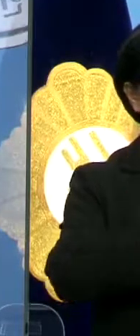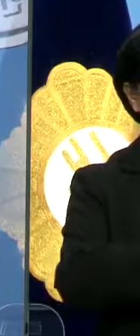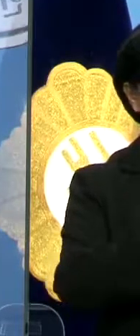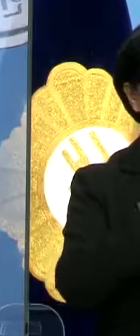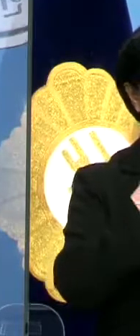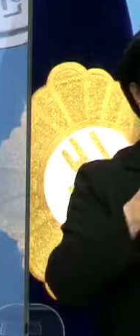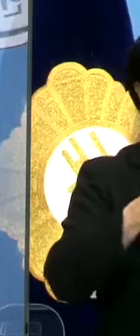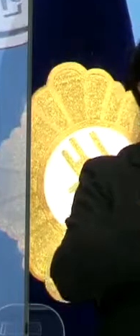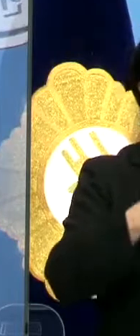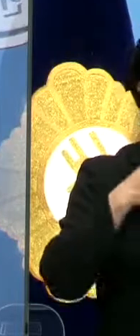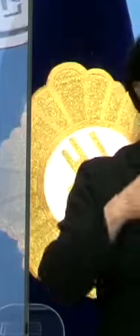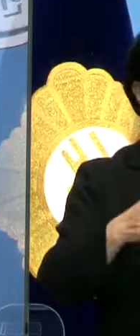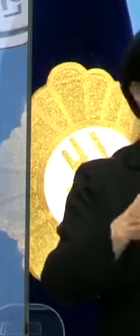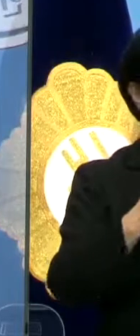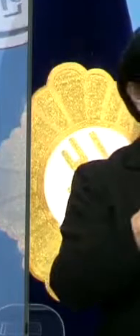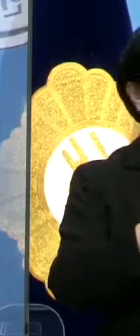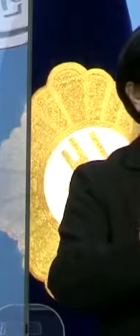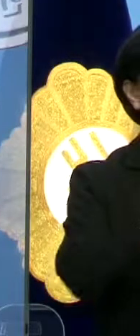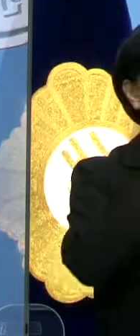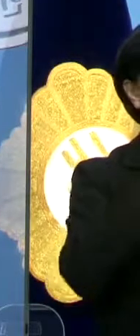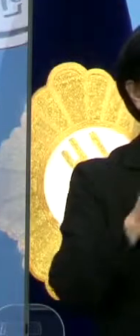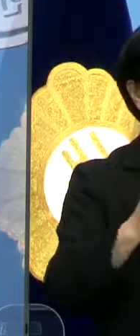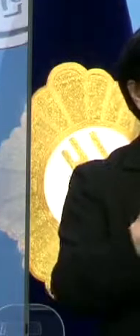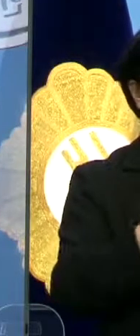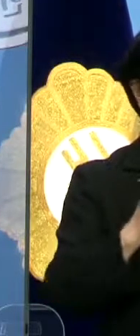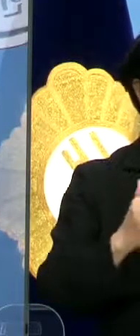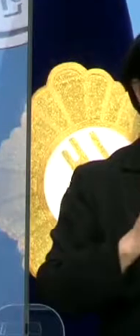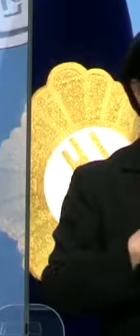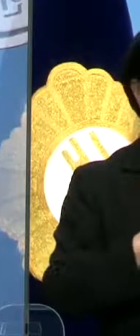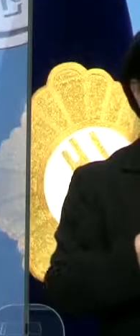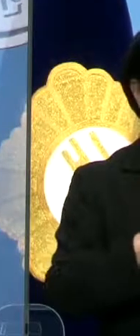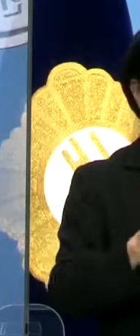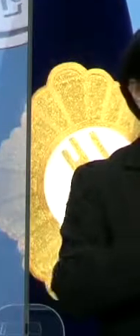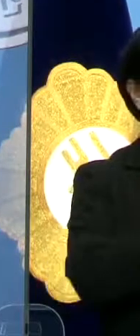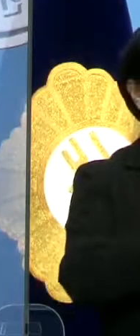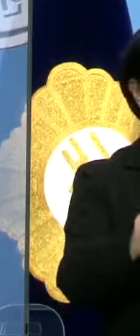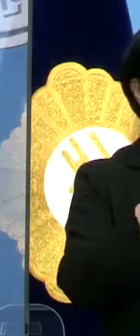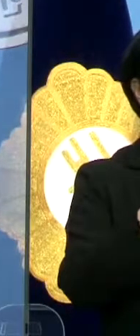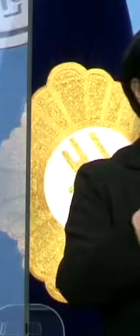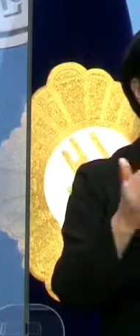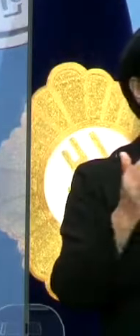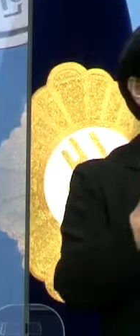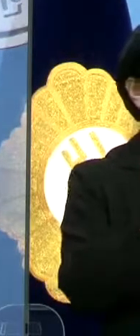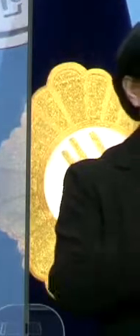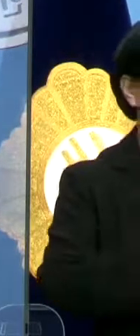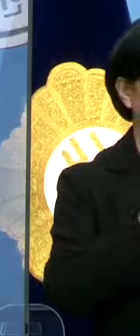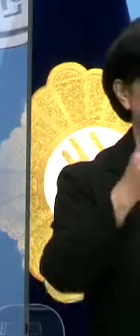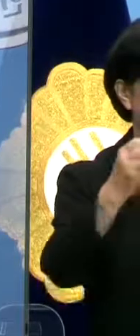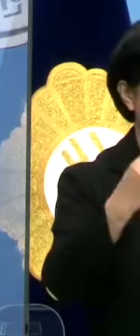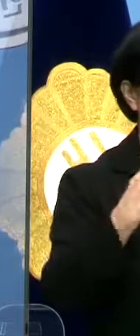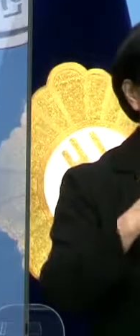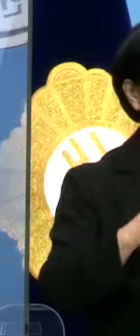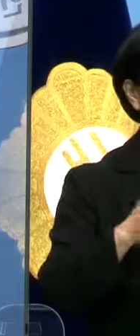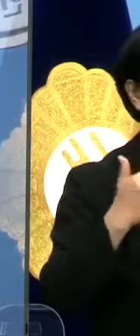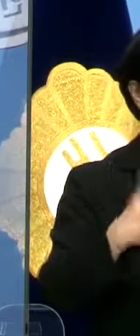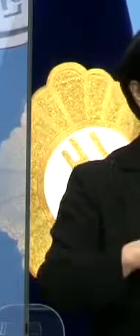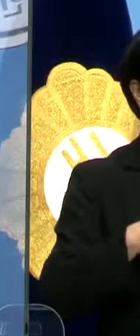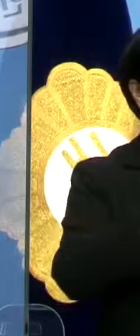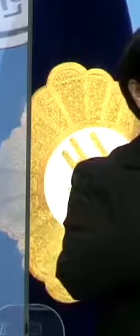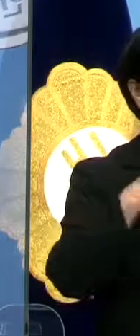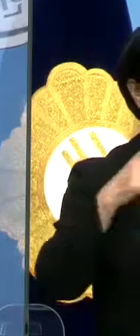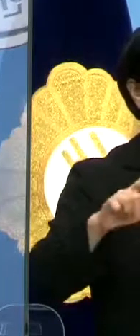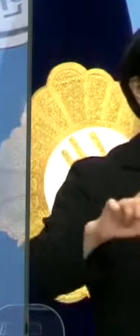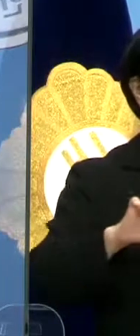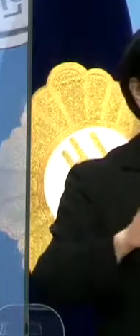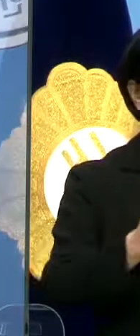서민 들의 집을 긴급하게 됐 그 해 주는 마프 하우징 사업 을 언급하면서 언제든지 마포구